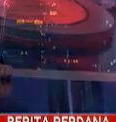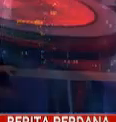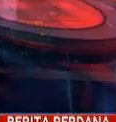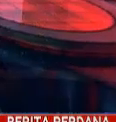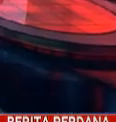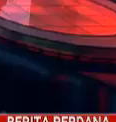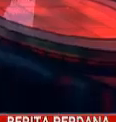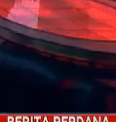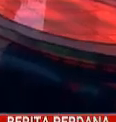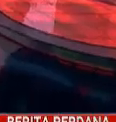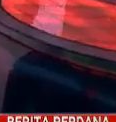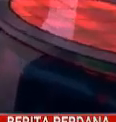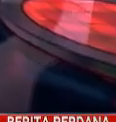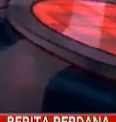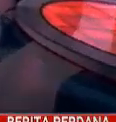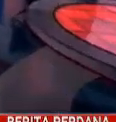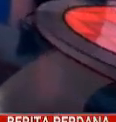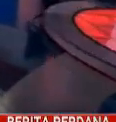Silakan Syairul.